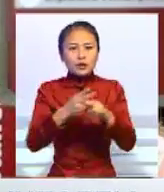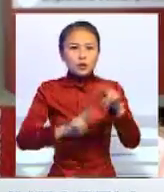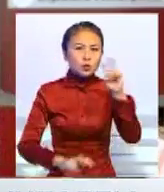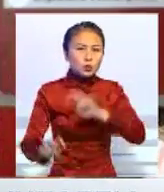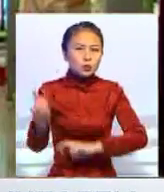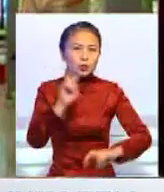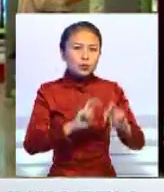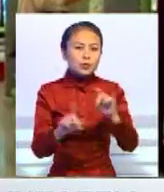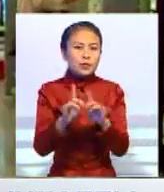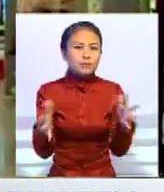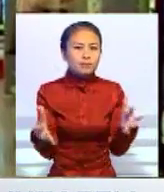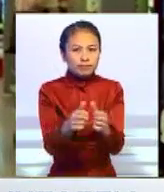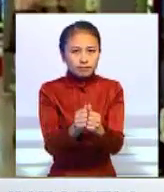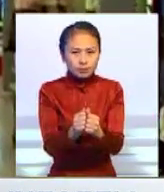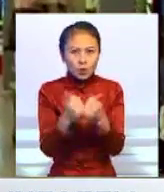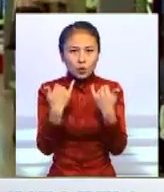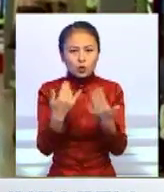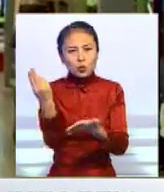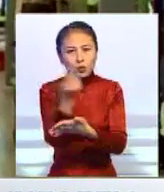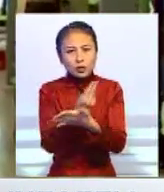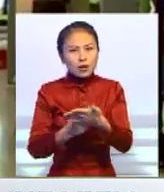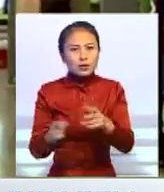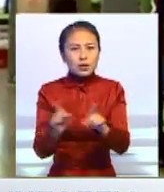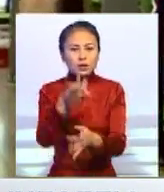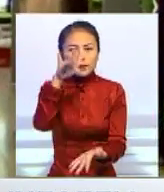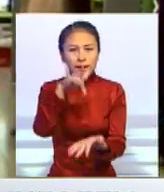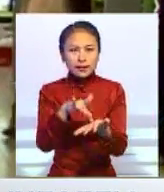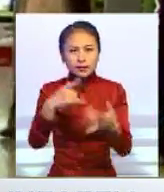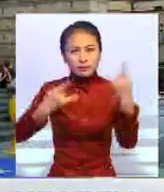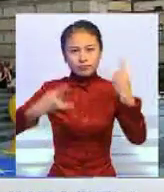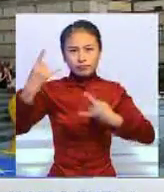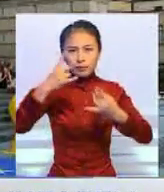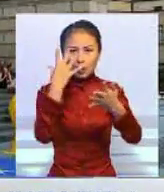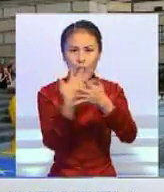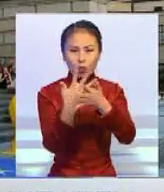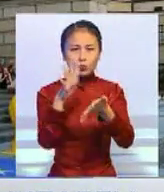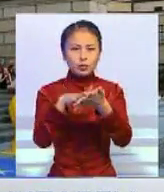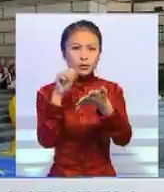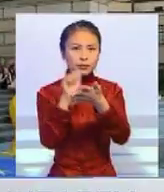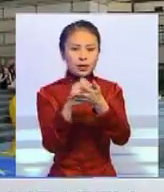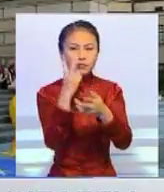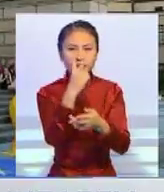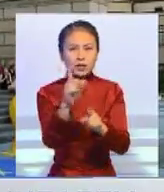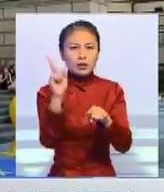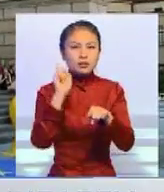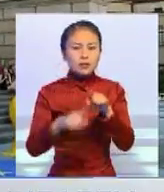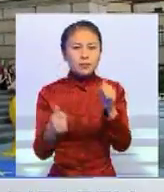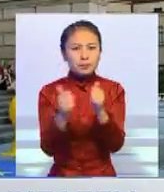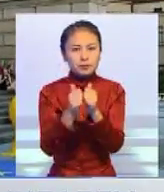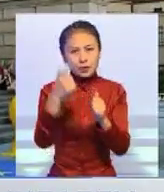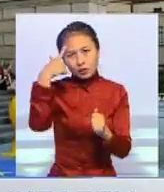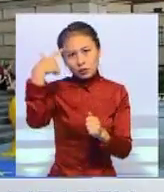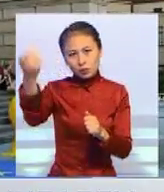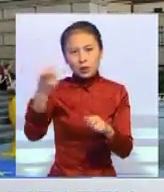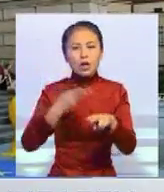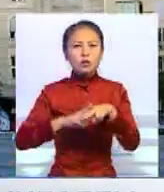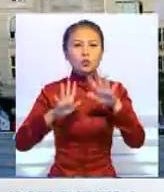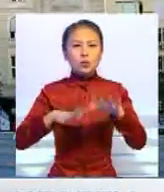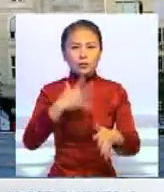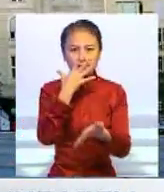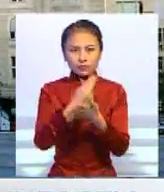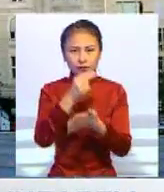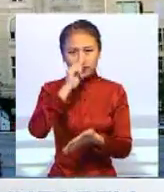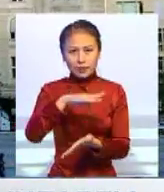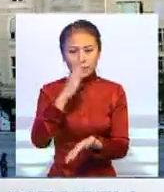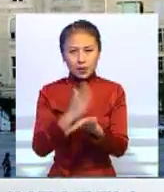ізгесушілер күдіктіні ақыры қолға түсірді. Оның суретін орталық телеарнадан көрген көршілері дереу полицейлерге хабар берген. Ол өз кінәсін